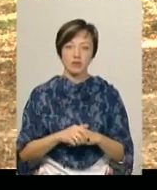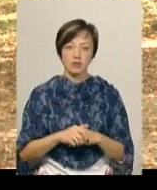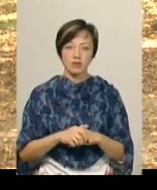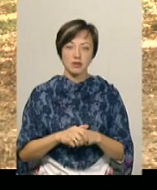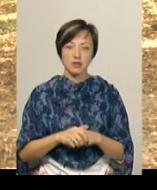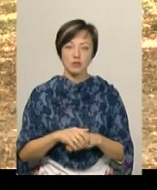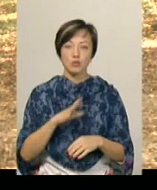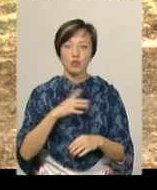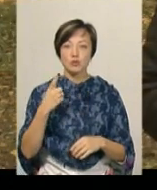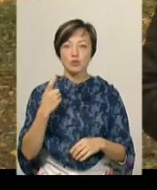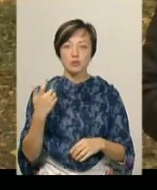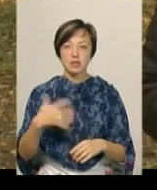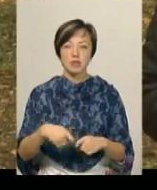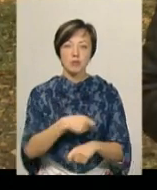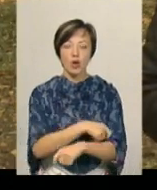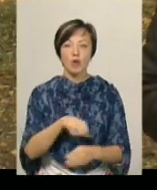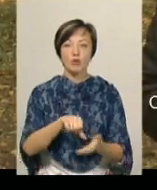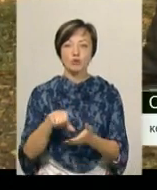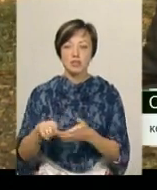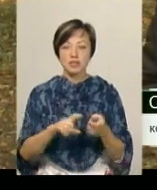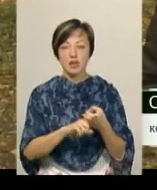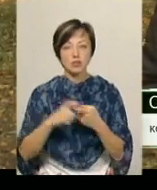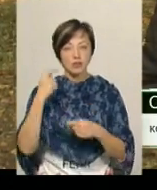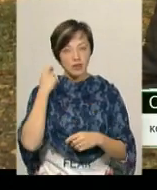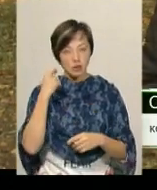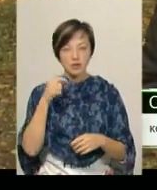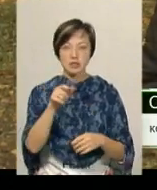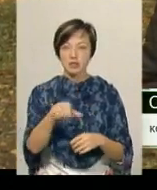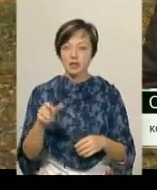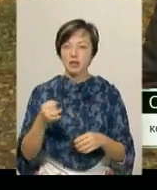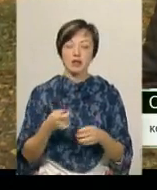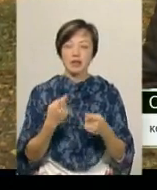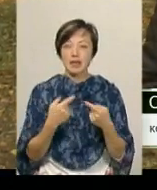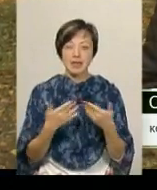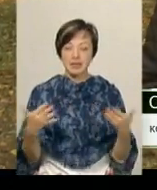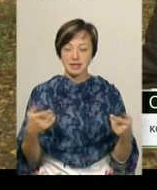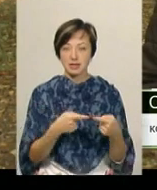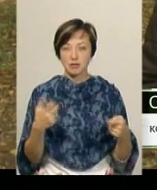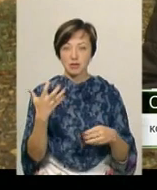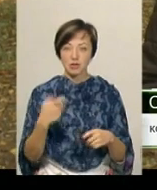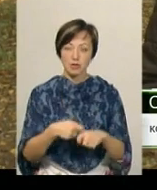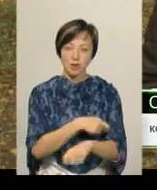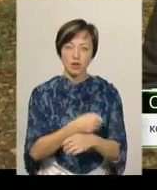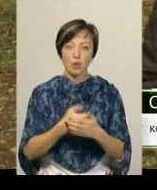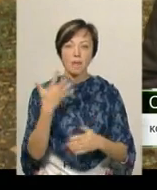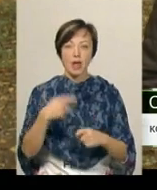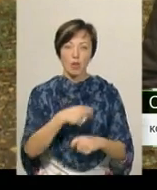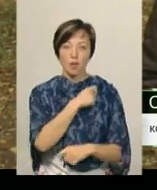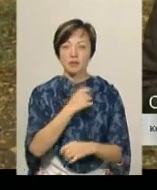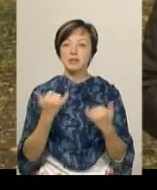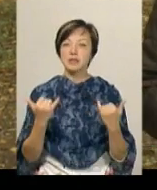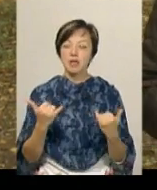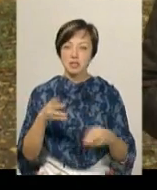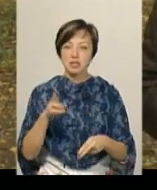там по 150 метрів. Учасники, залежно від віку і статі, долають різні дистанції – від 500 метрів до 5 кілометрів.